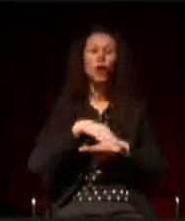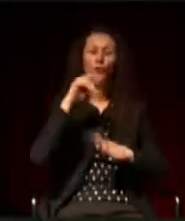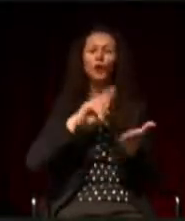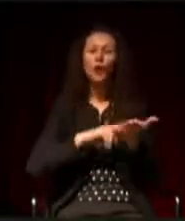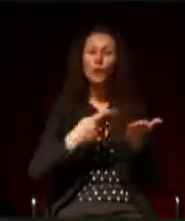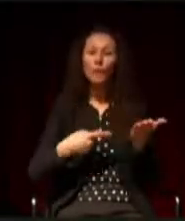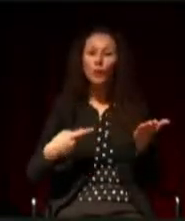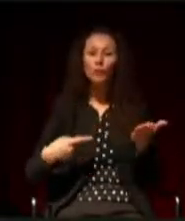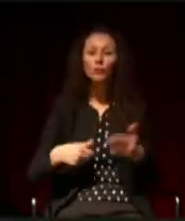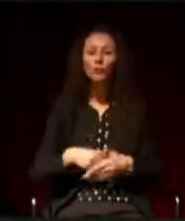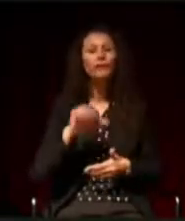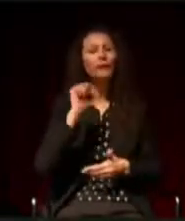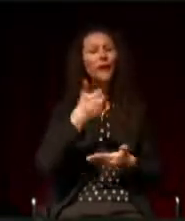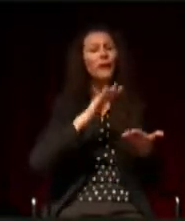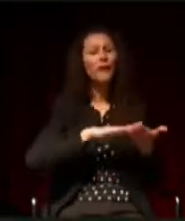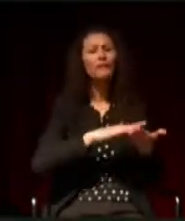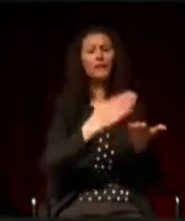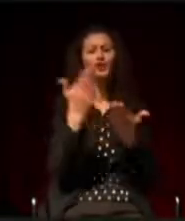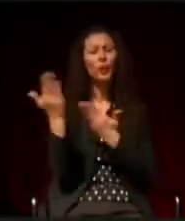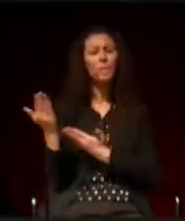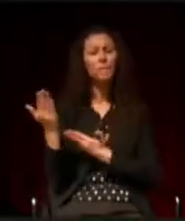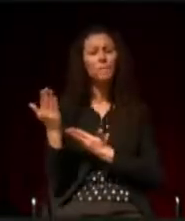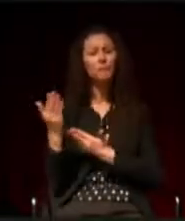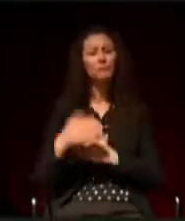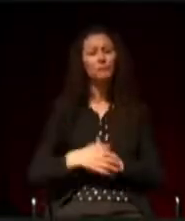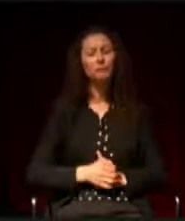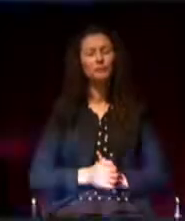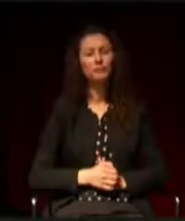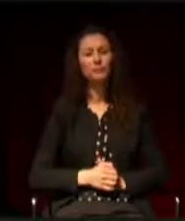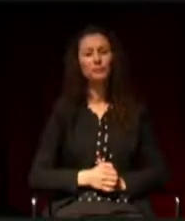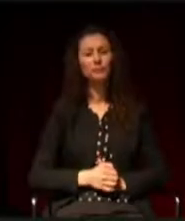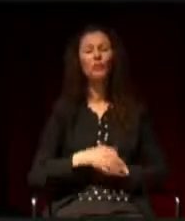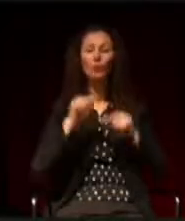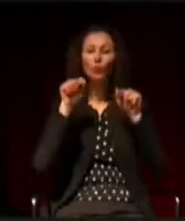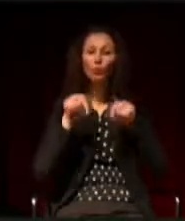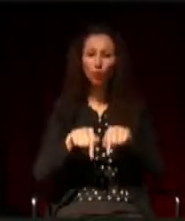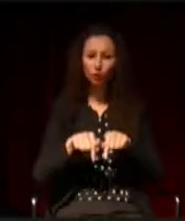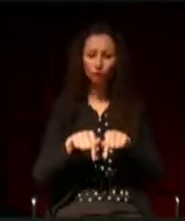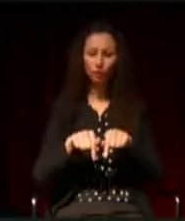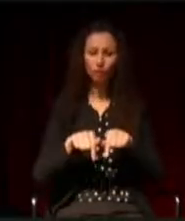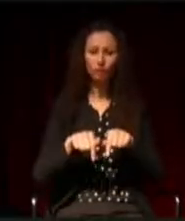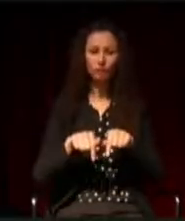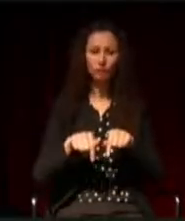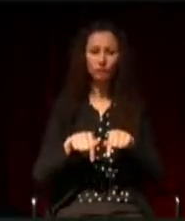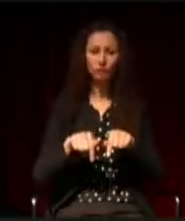raporunu. Değerli arkadaşlarım, bu